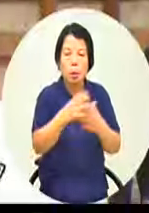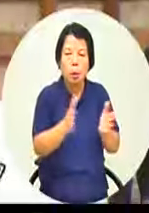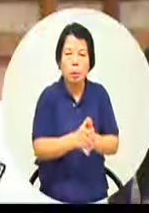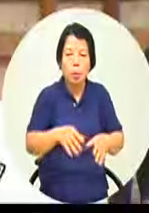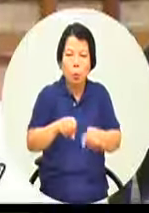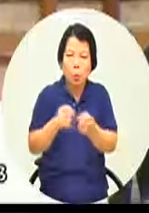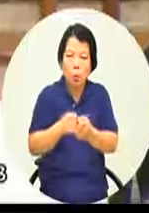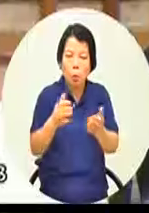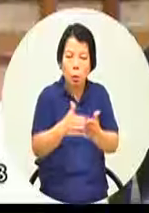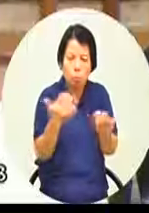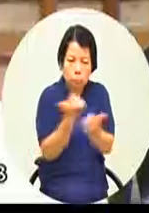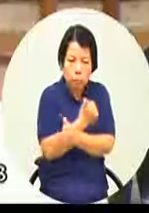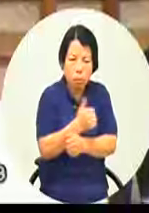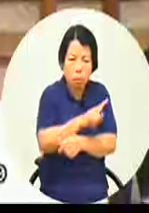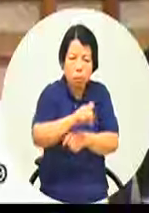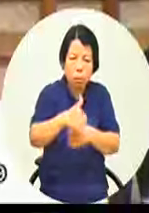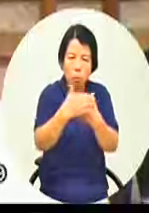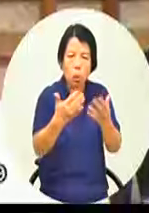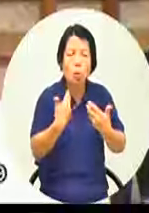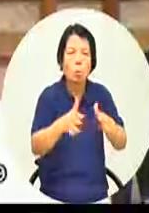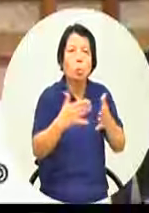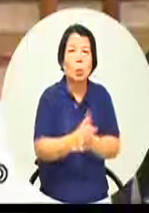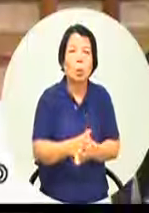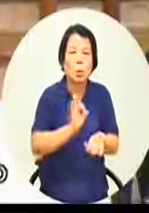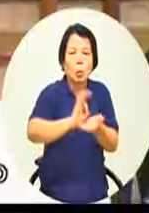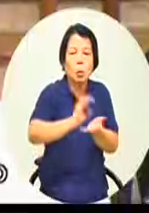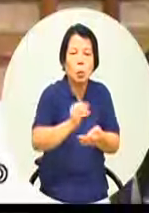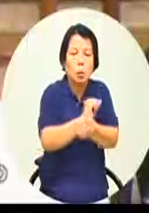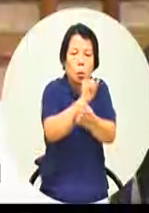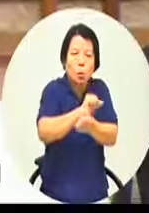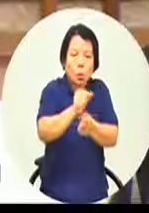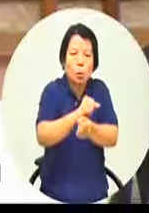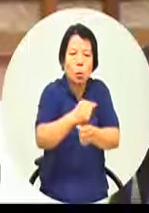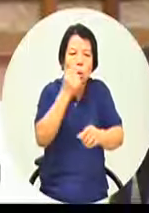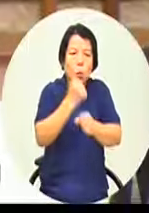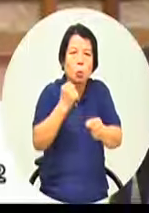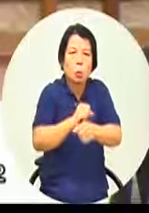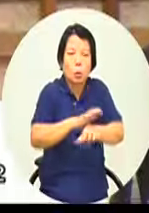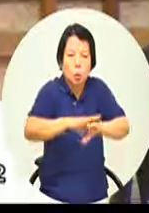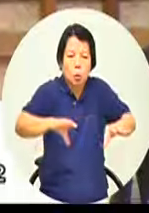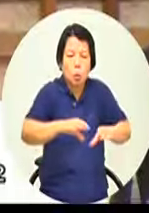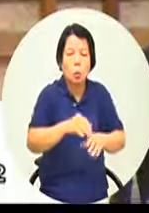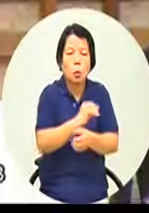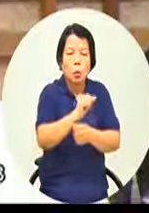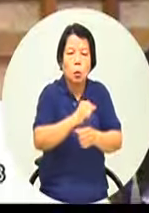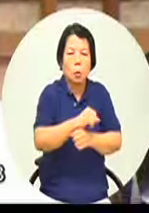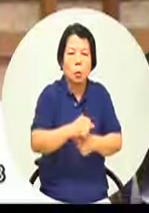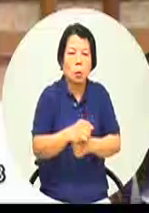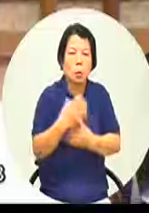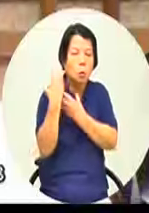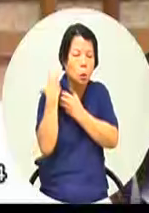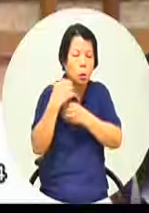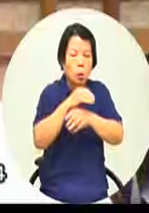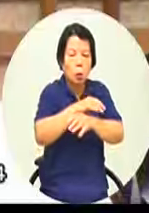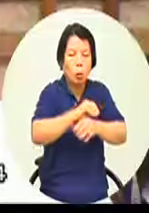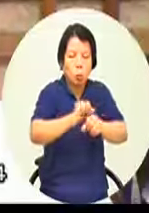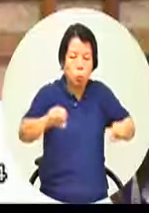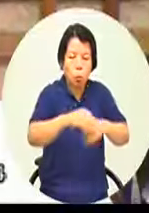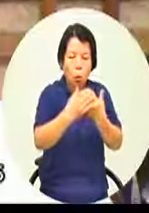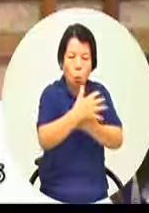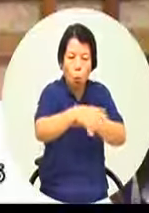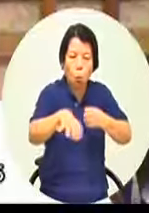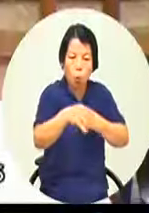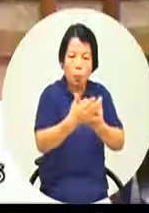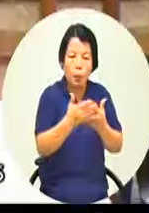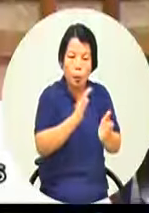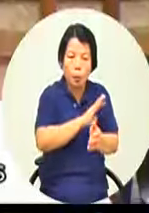品，不要用这种木头的来做整木。这个会造成很多环保的问题。来，局长哈，我简单讲一下就好。你